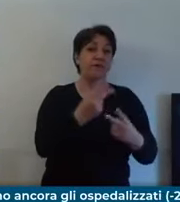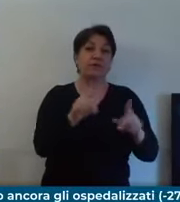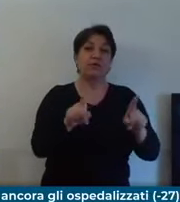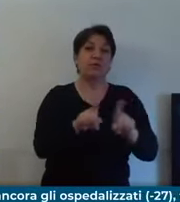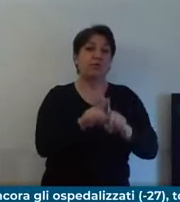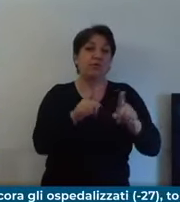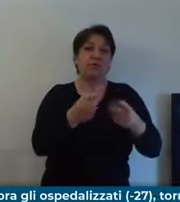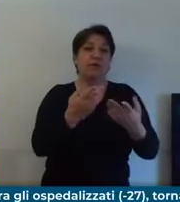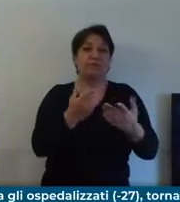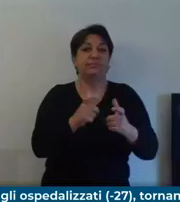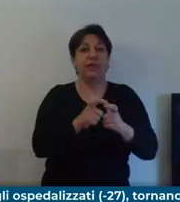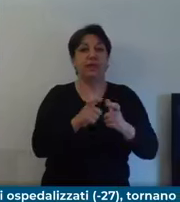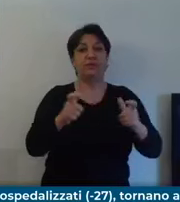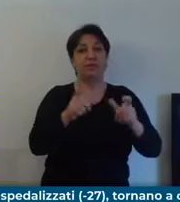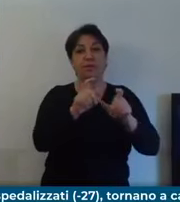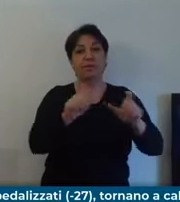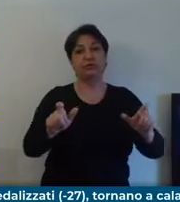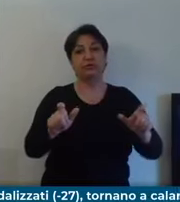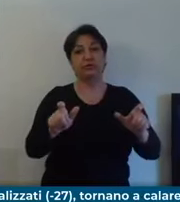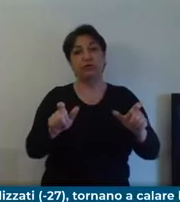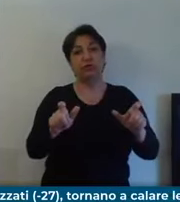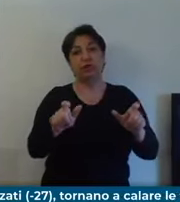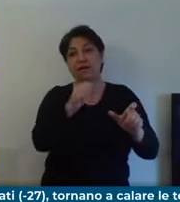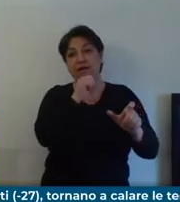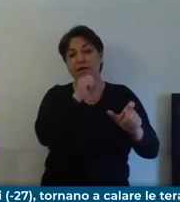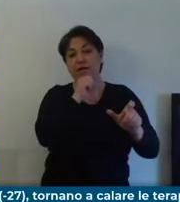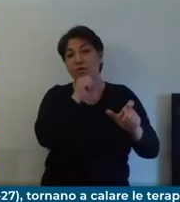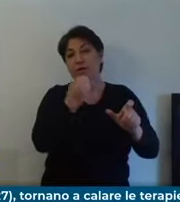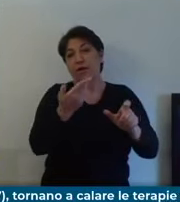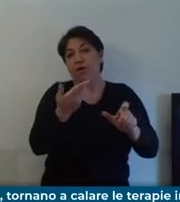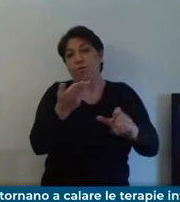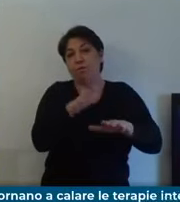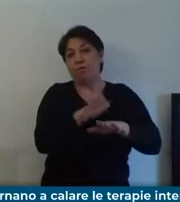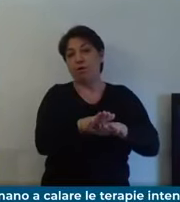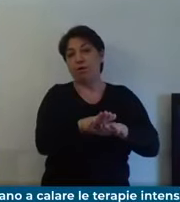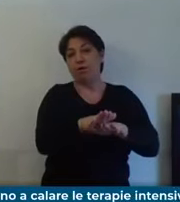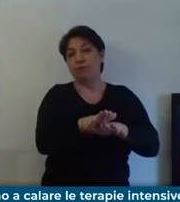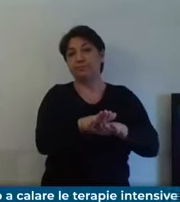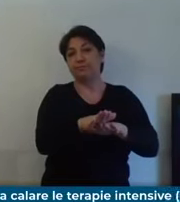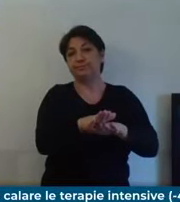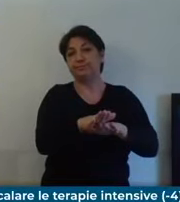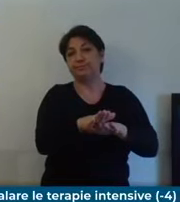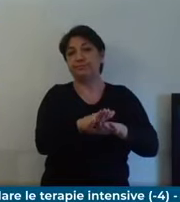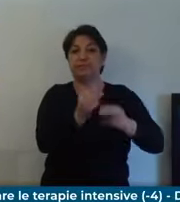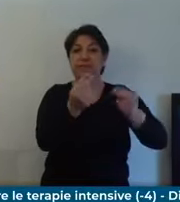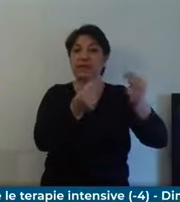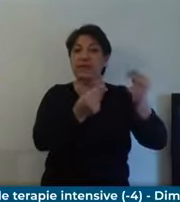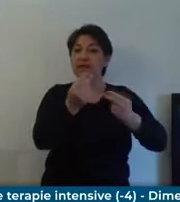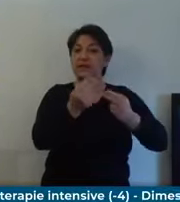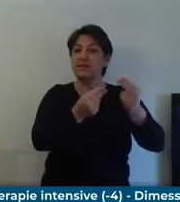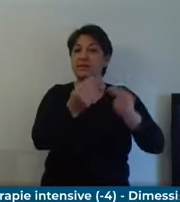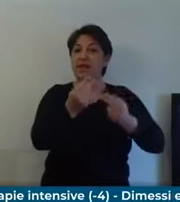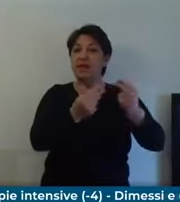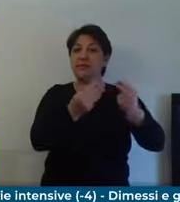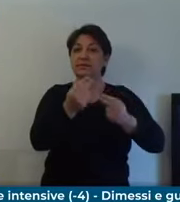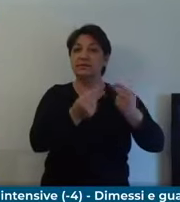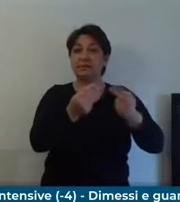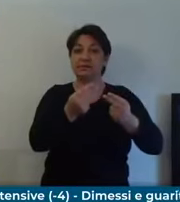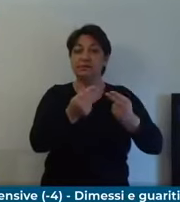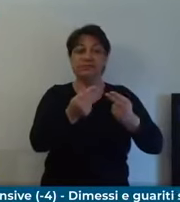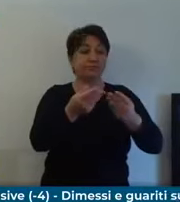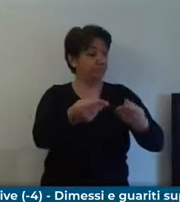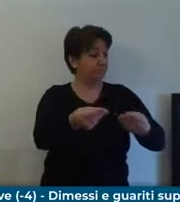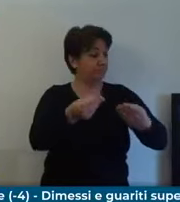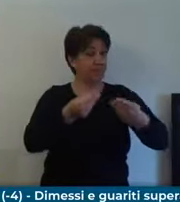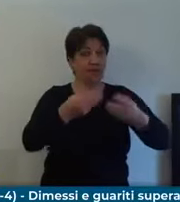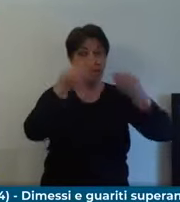anche questi. Sono dati che ci consolidano nelle scelte che stiamo facendo,